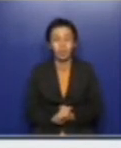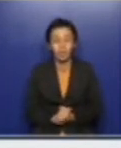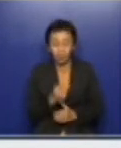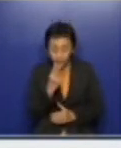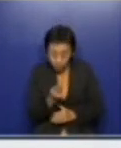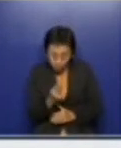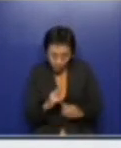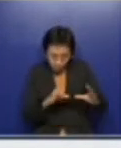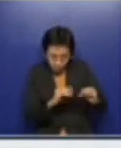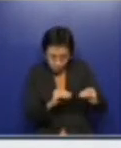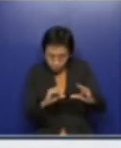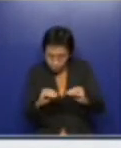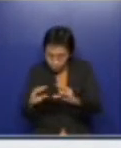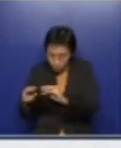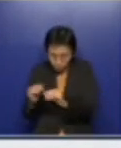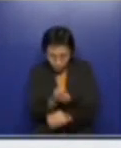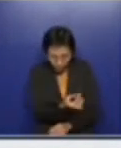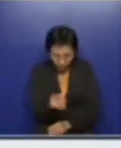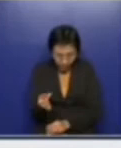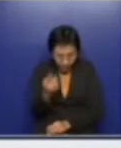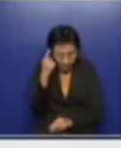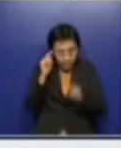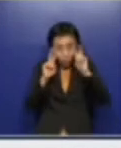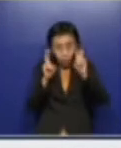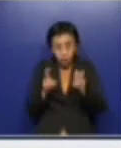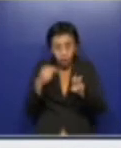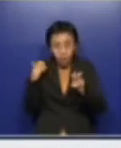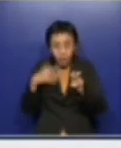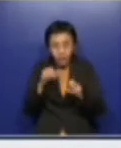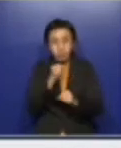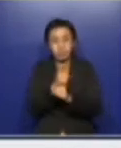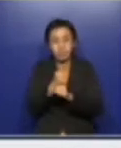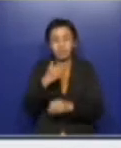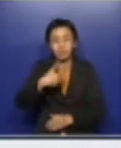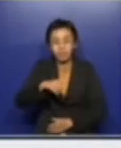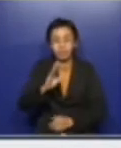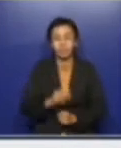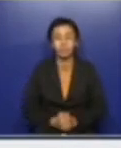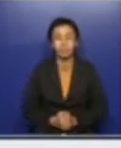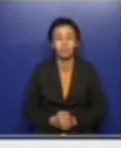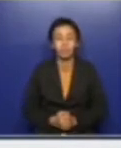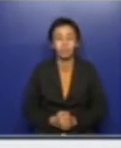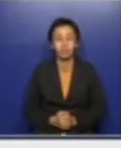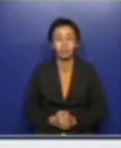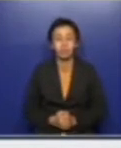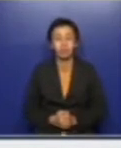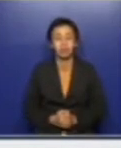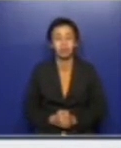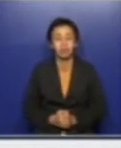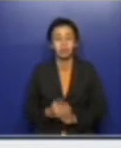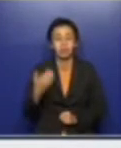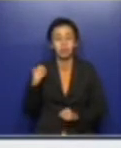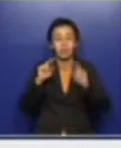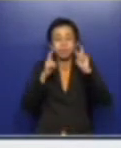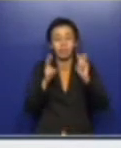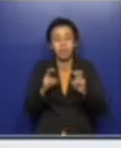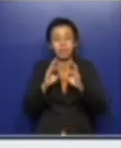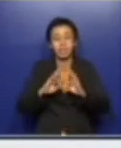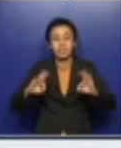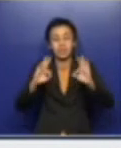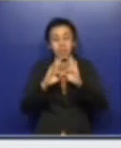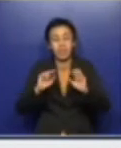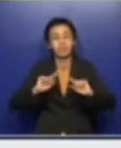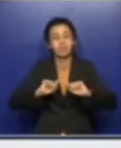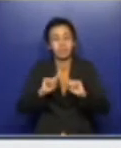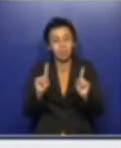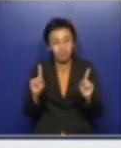ดตามไม่ว่าจะประเด็นที่ท่านคิดไว้แล้วก็ให้เขาทำไปแต่ในพื้นที่เขามีประเด็นที่สำคัญมากน้อยต่างกัน